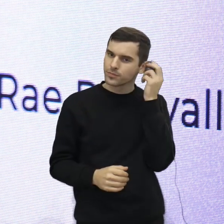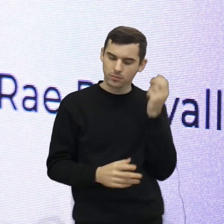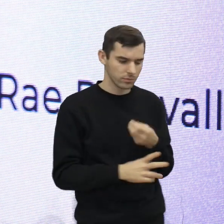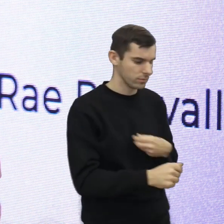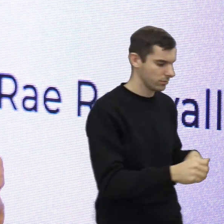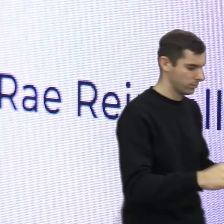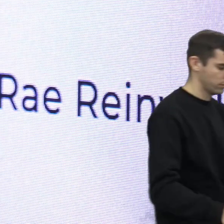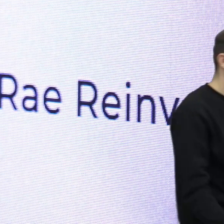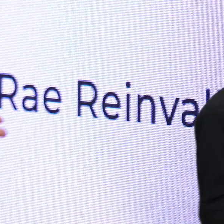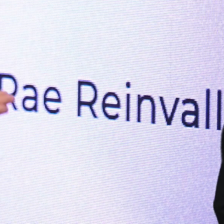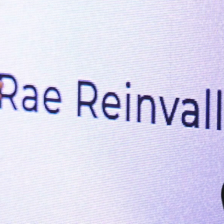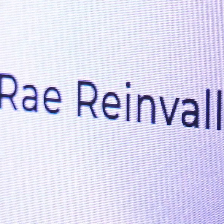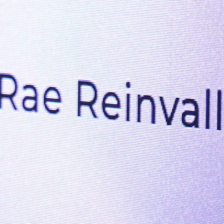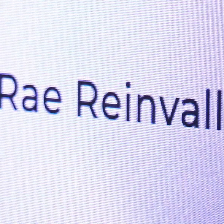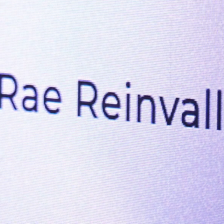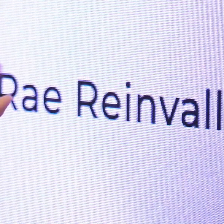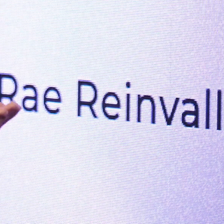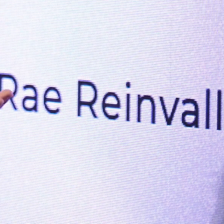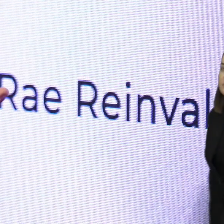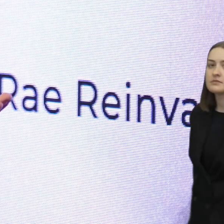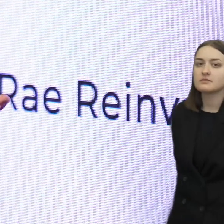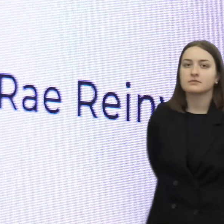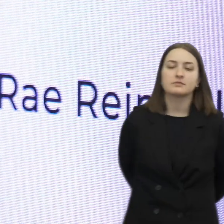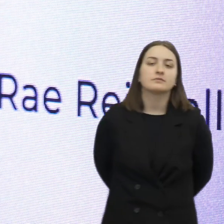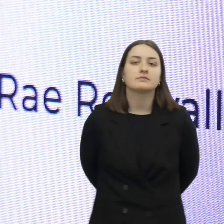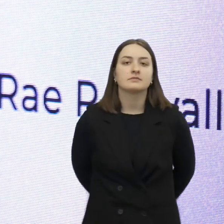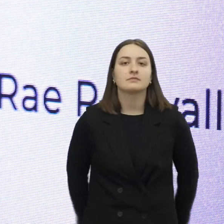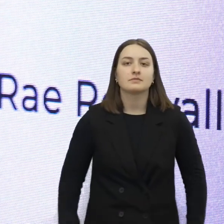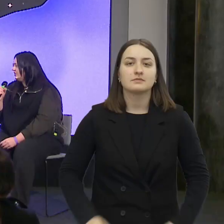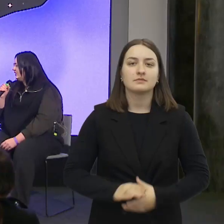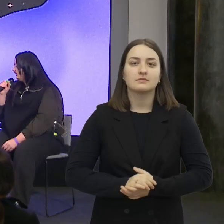apie vieną grupę ir tada viskas bus gerai, kai visi supras, kas yra trans žmonės.